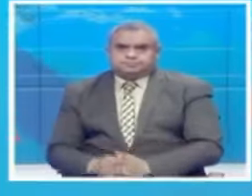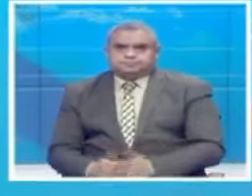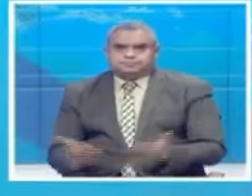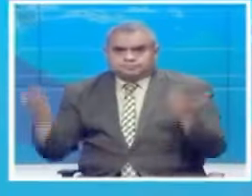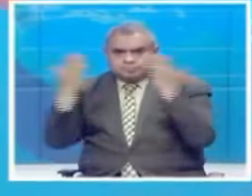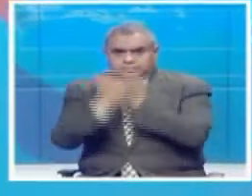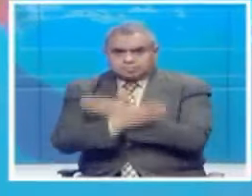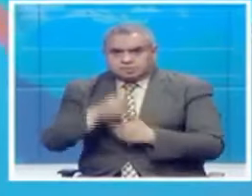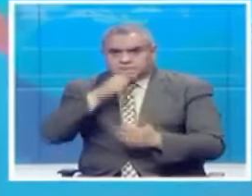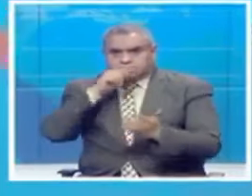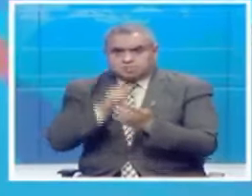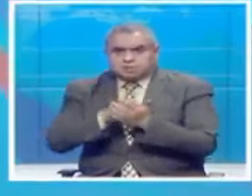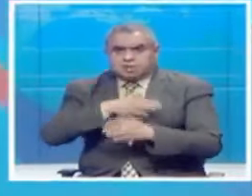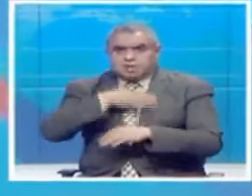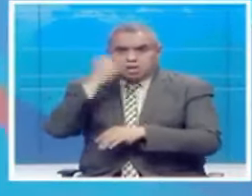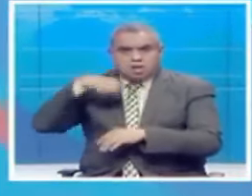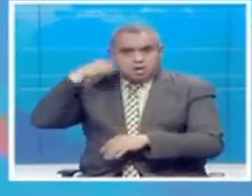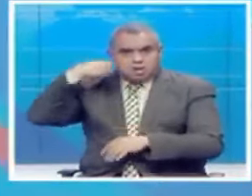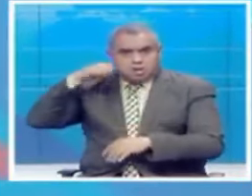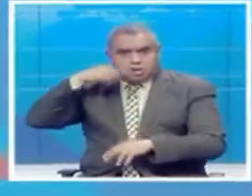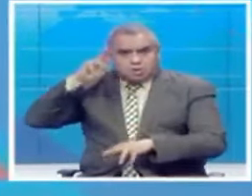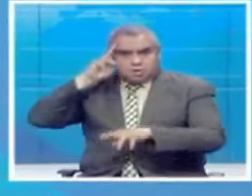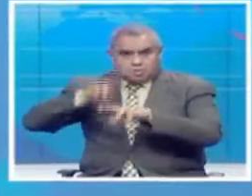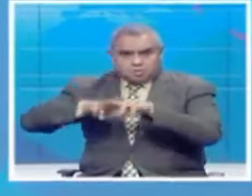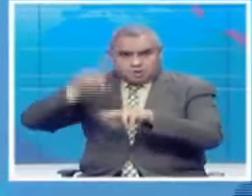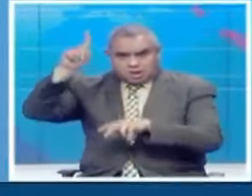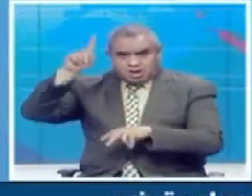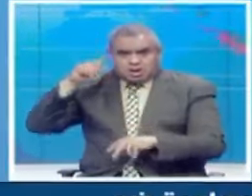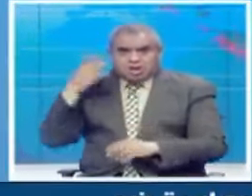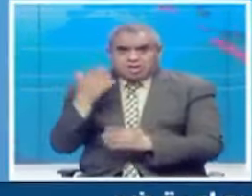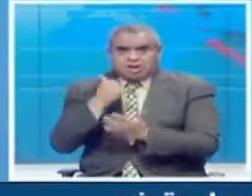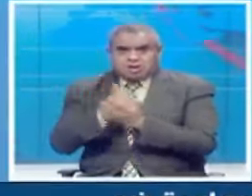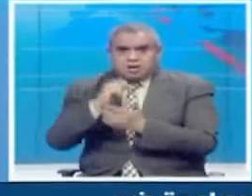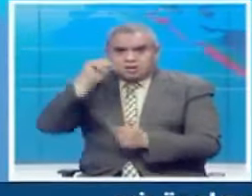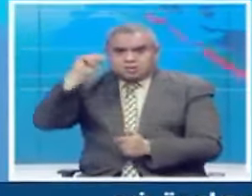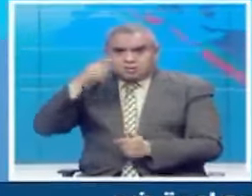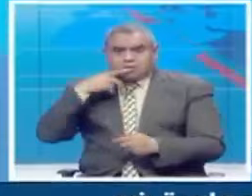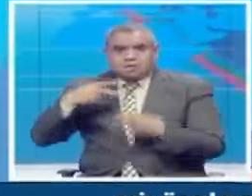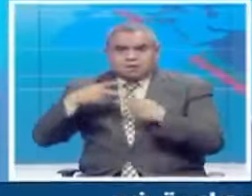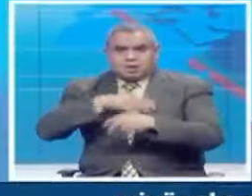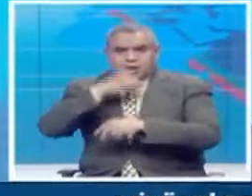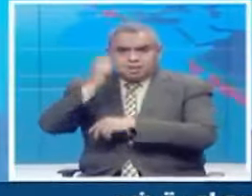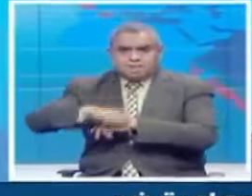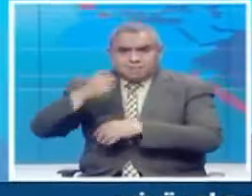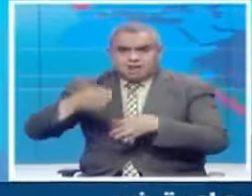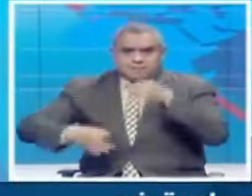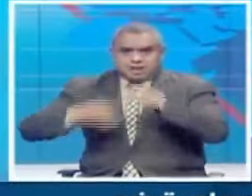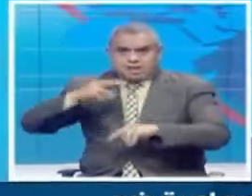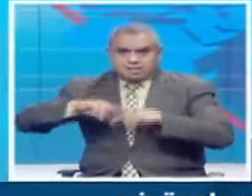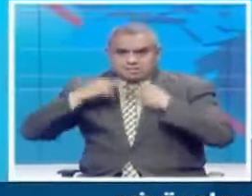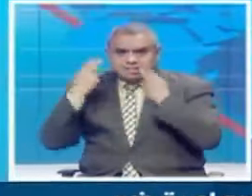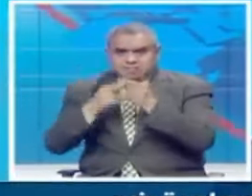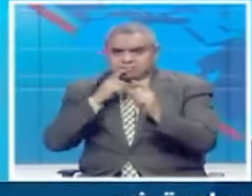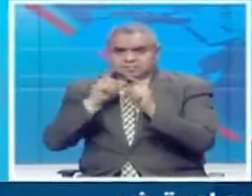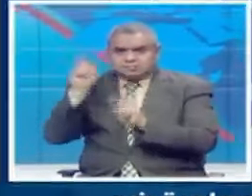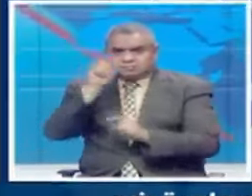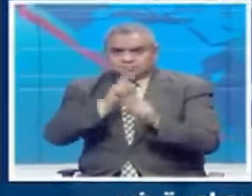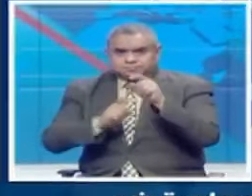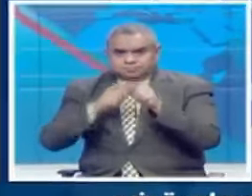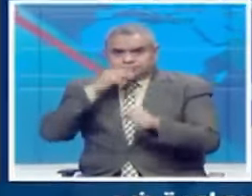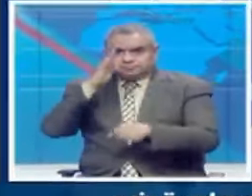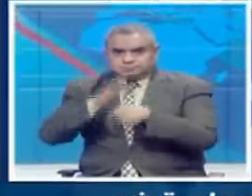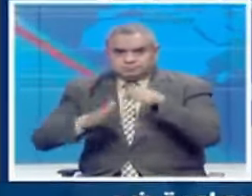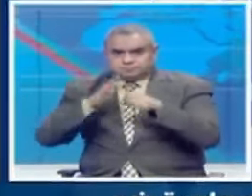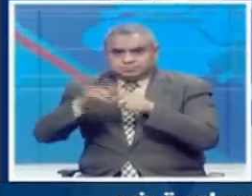في المقابل أكد رئيس حكومة الاحتلال الإسرائيلي بنيامين نتنياهو أن استعداد محكمة العدل الدولية لمناقشة الإبادة